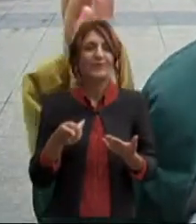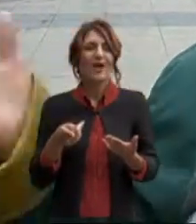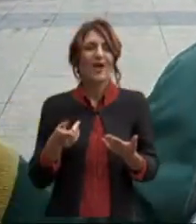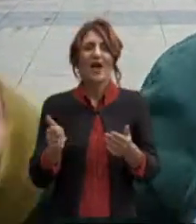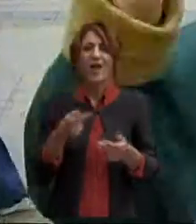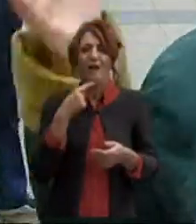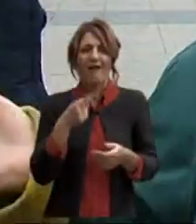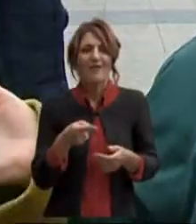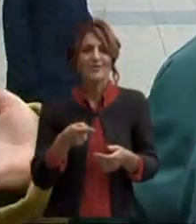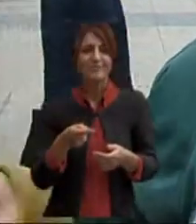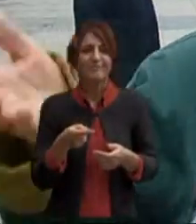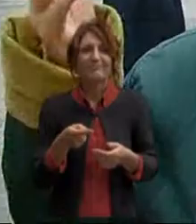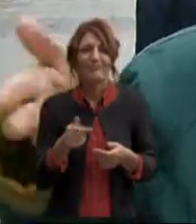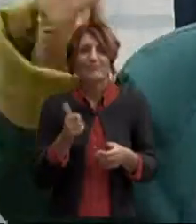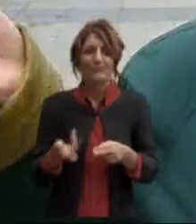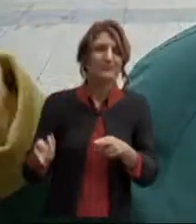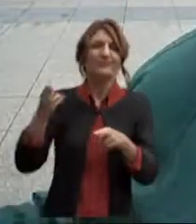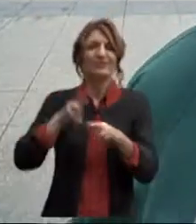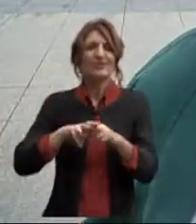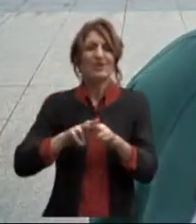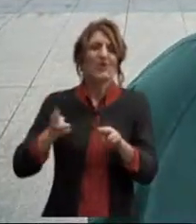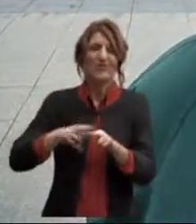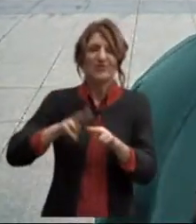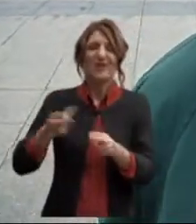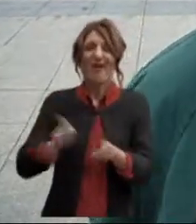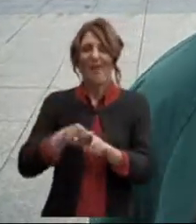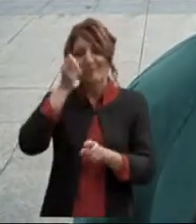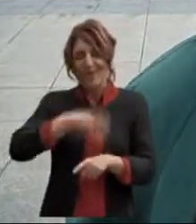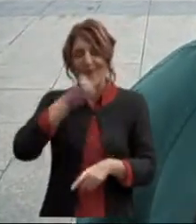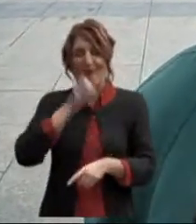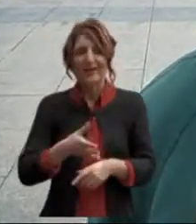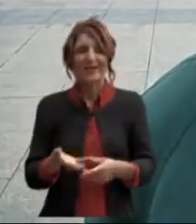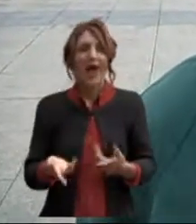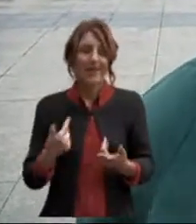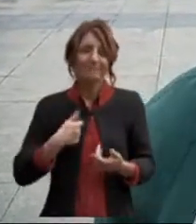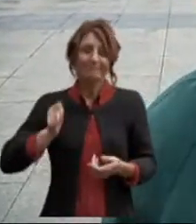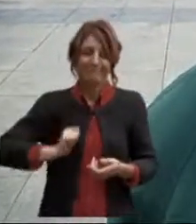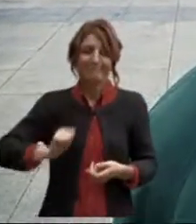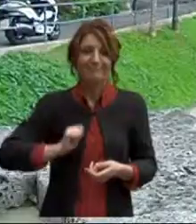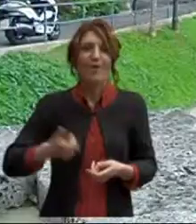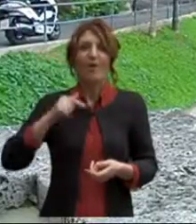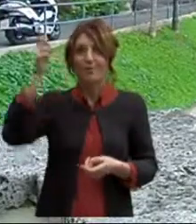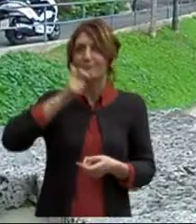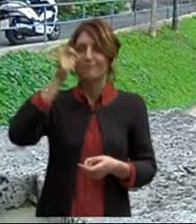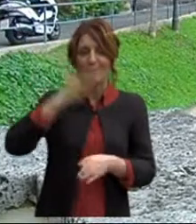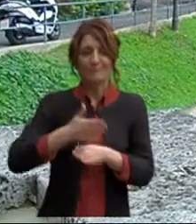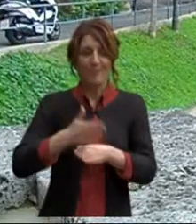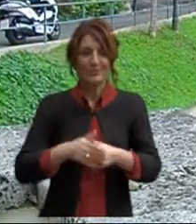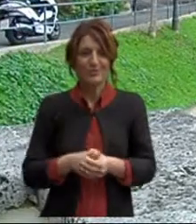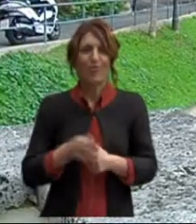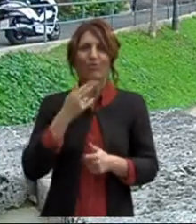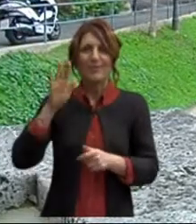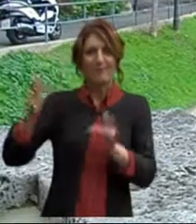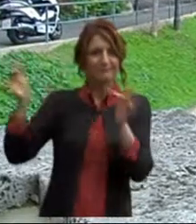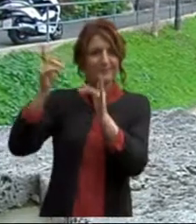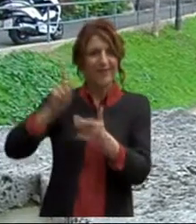kak se veli, više ide na gorje. Ali nekak izdržimo, odvoju pomoć. Meteoropatija ili